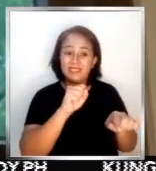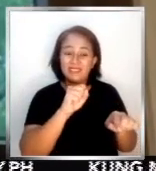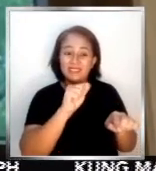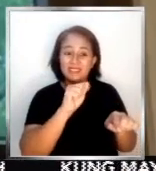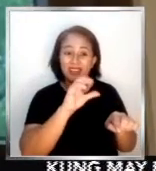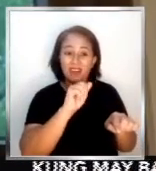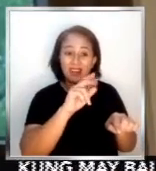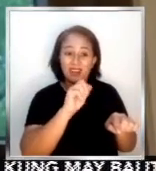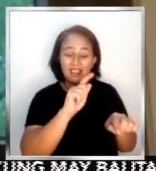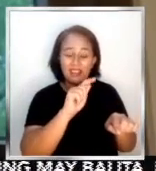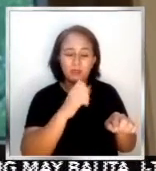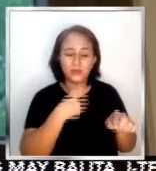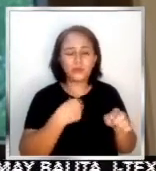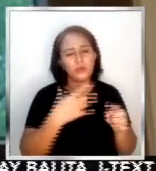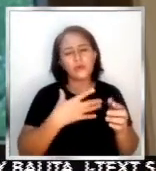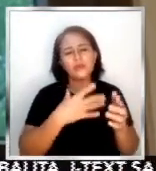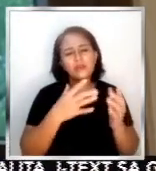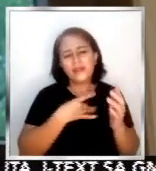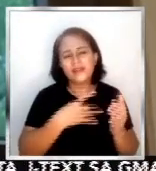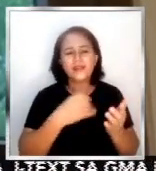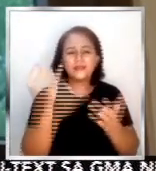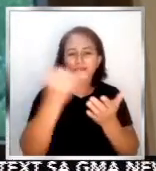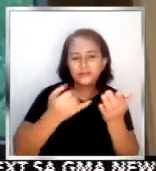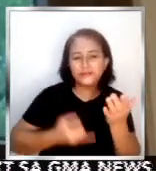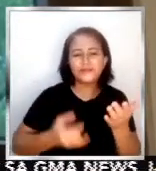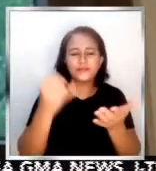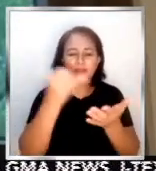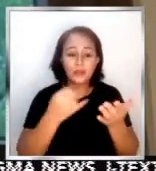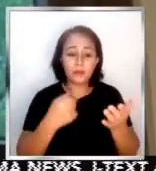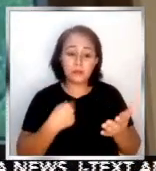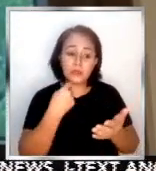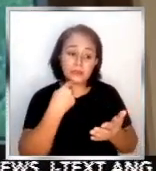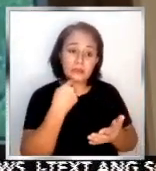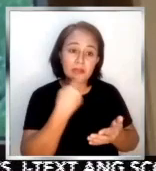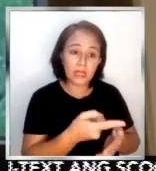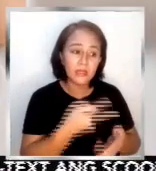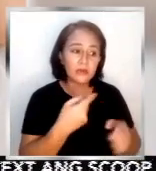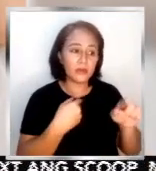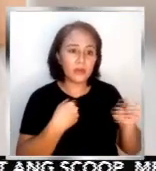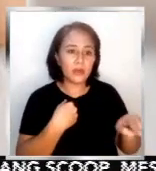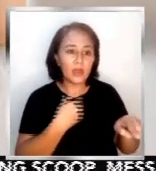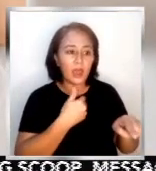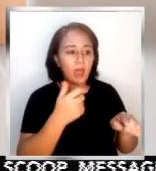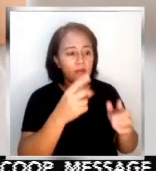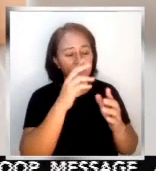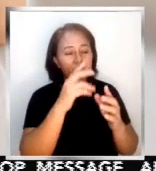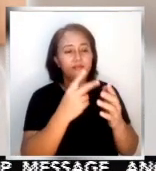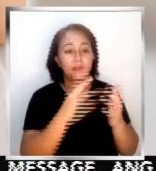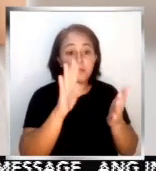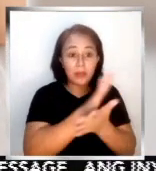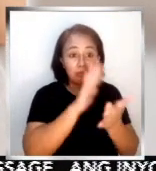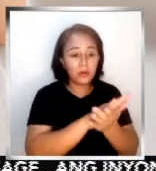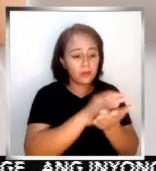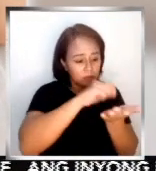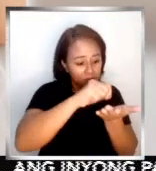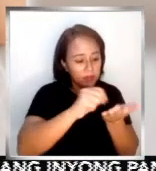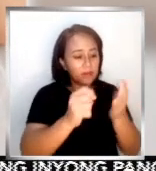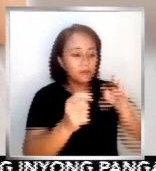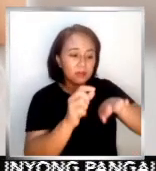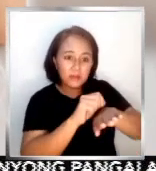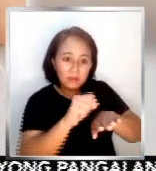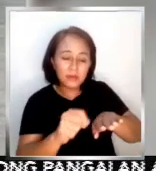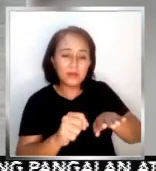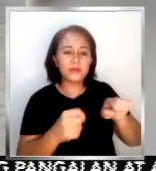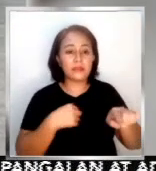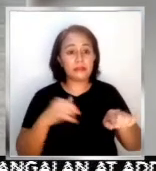mag-drawing. So I always tell her you have to use both sides of the paper. Proud naman si Yasmin Curdy sa anak na si